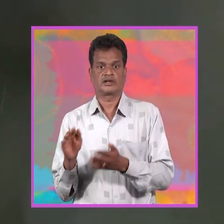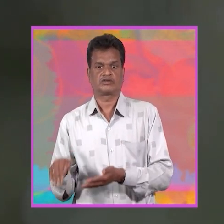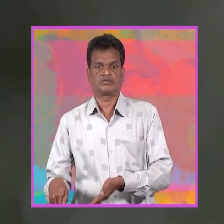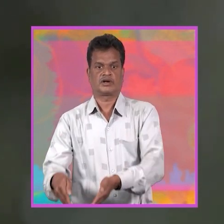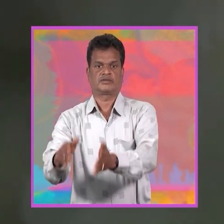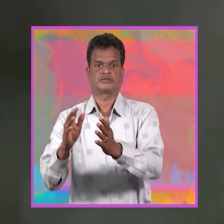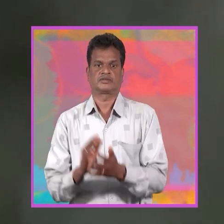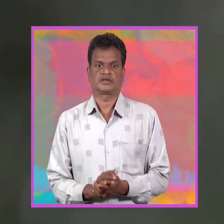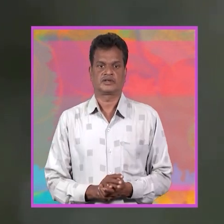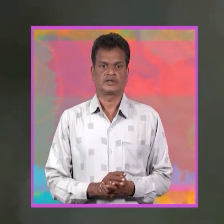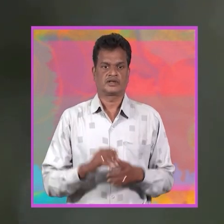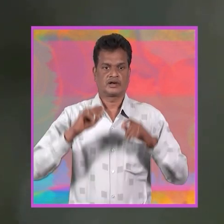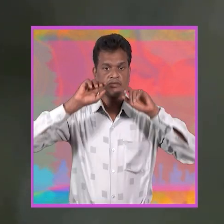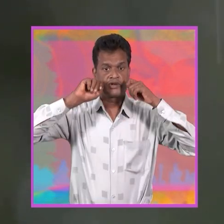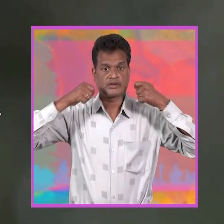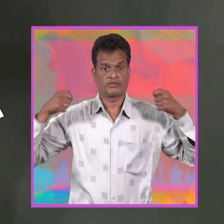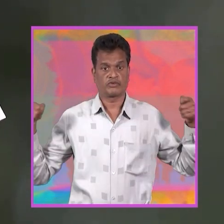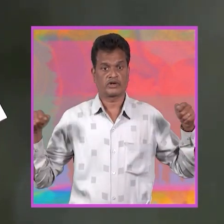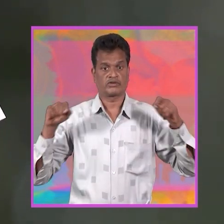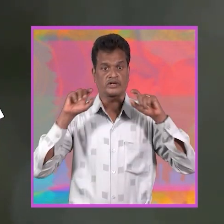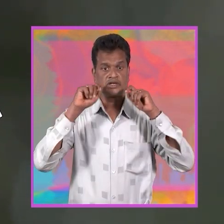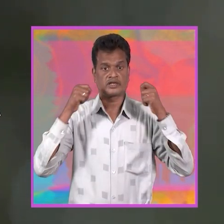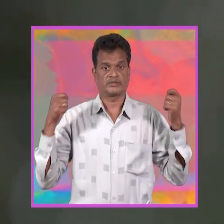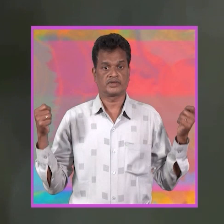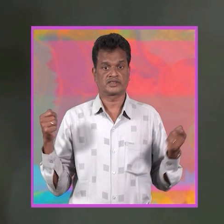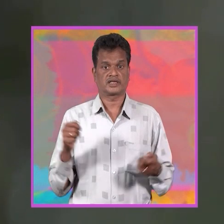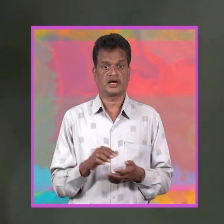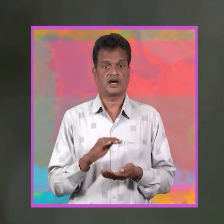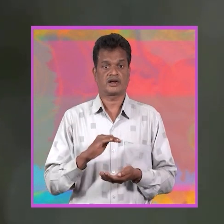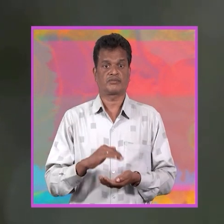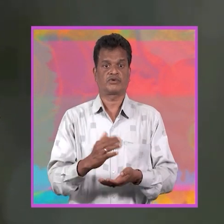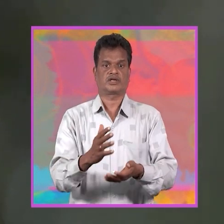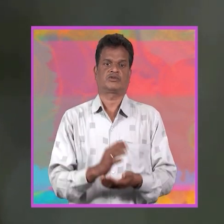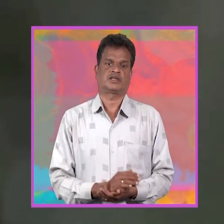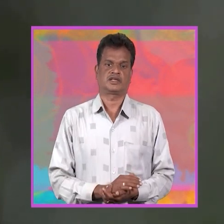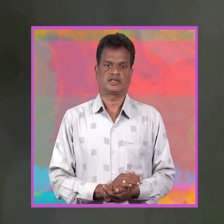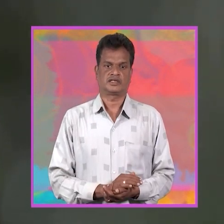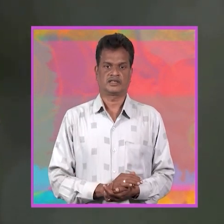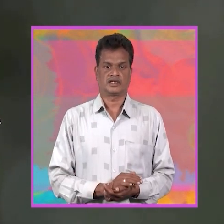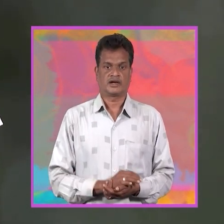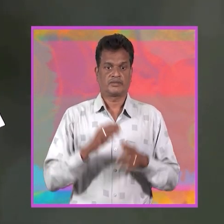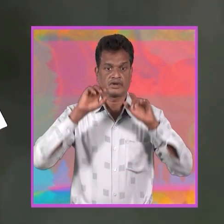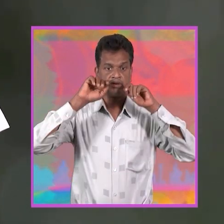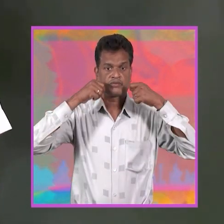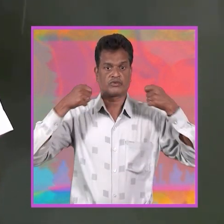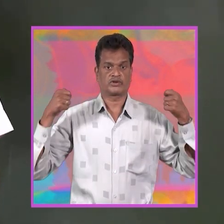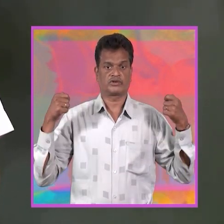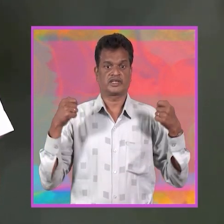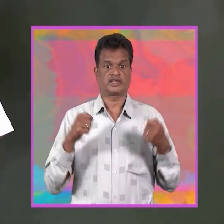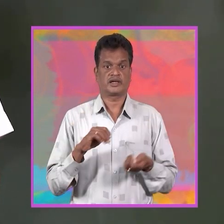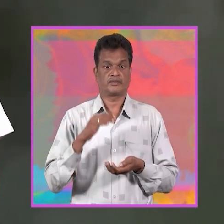செல்லுமாம். மியா மியா பூனைக்குட்டி, மீசக்கார பூனைக்குட்டி, மியா மியா